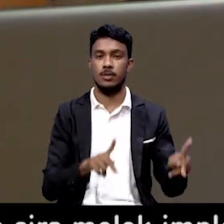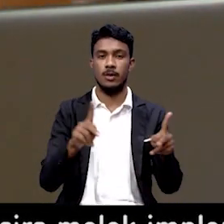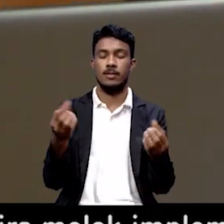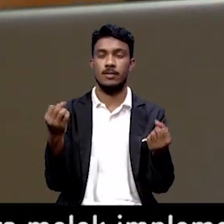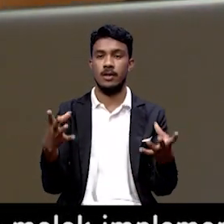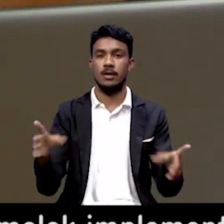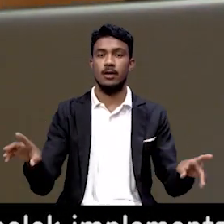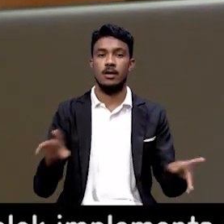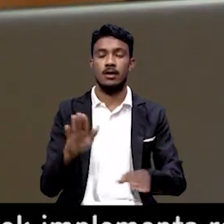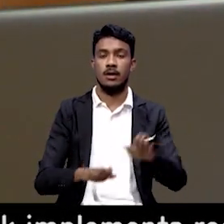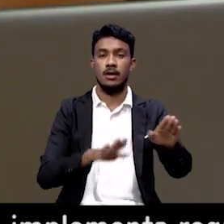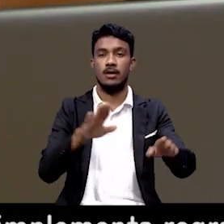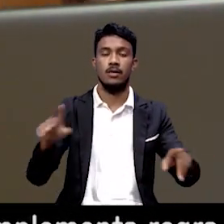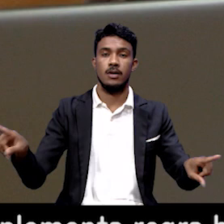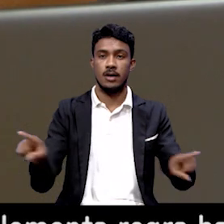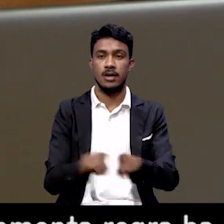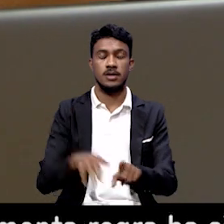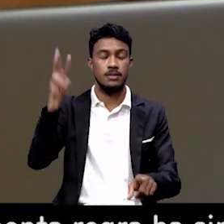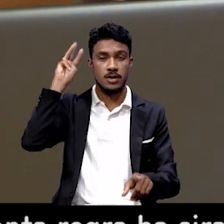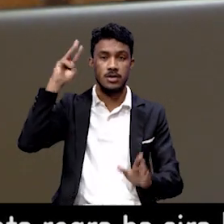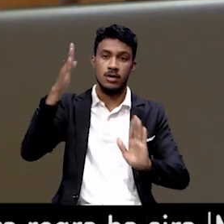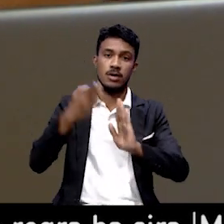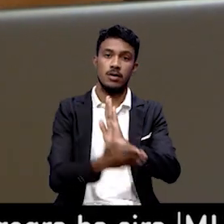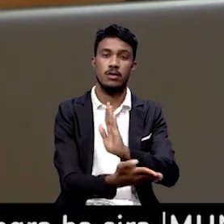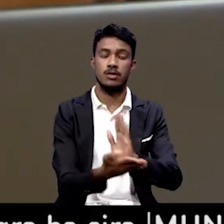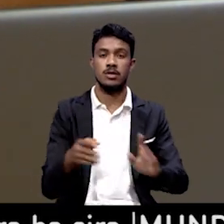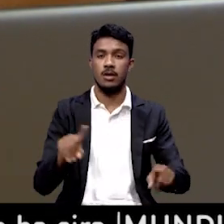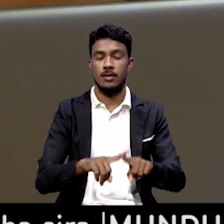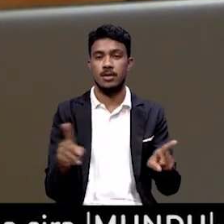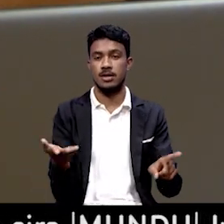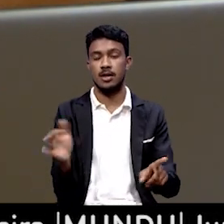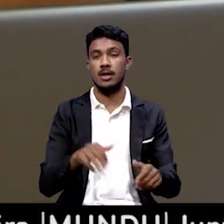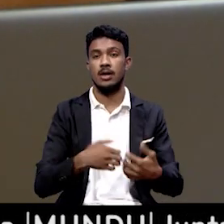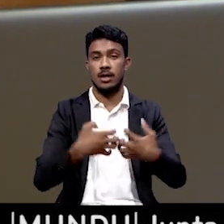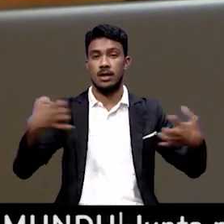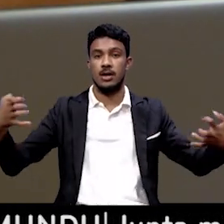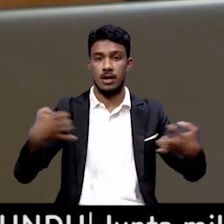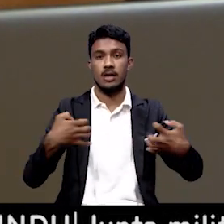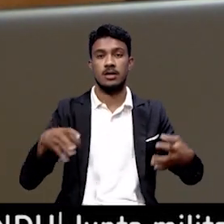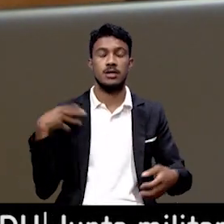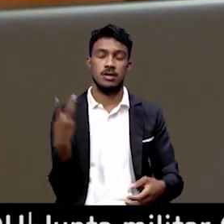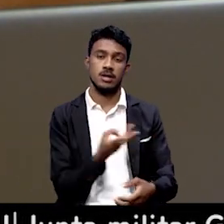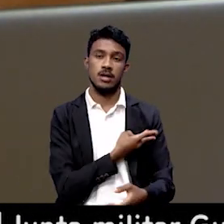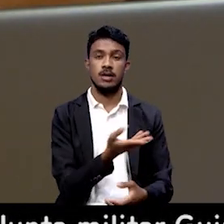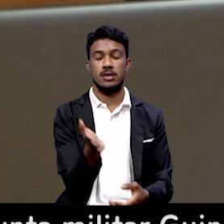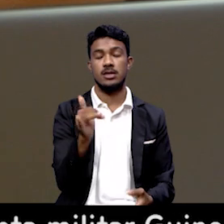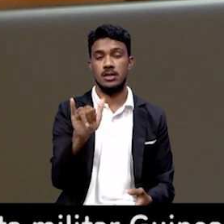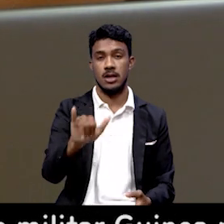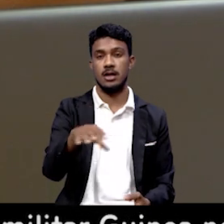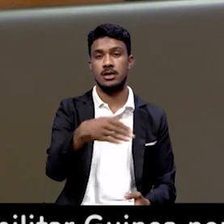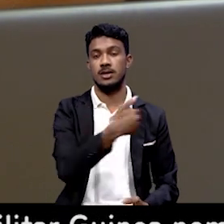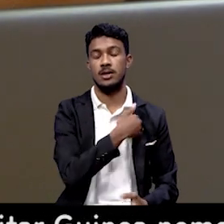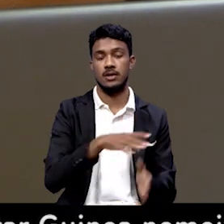hame sang uluk ministeru ni oko se kokol maski sira ketak mai beta sira ketang tau tamba sira undian se hanta ministeru ni kotu kamba ita sira